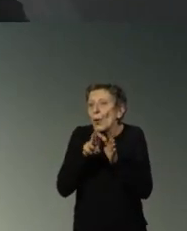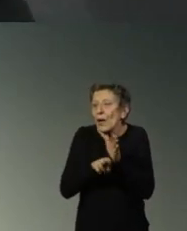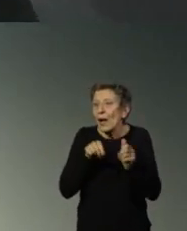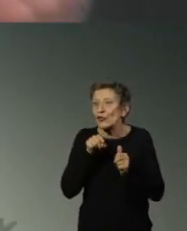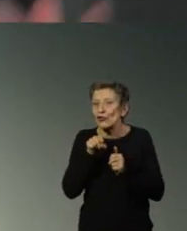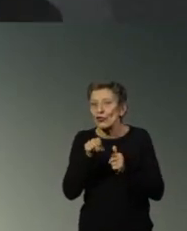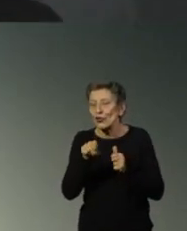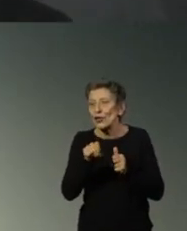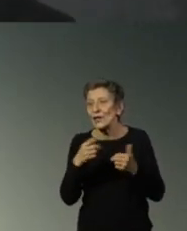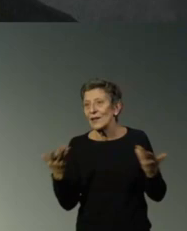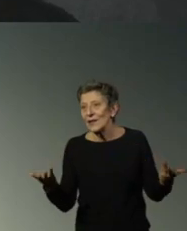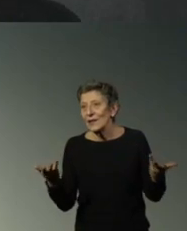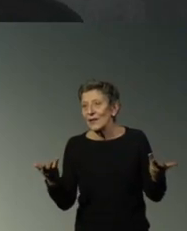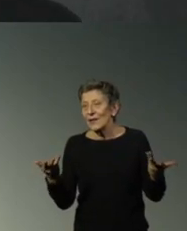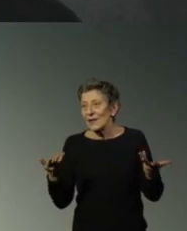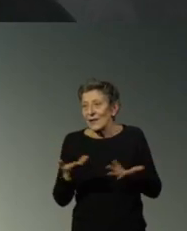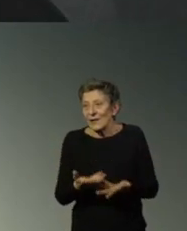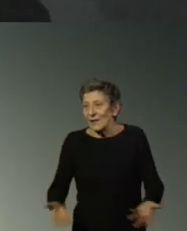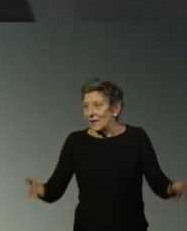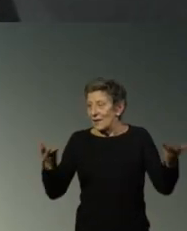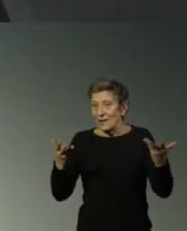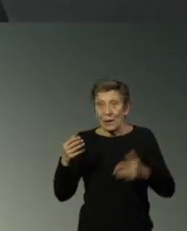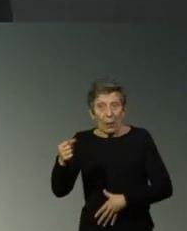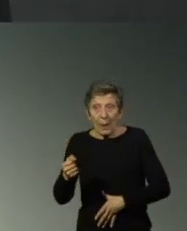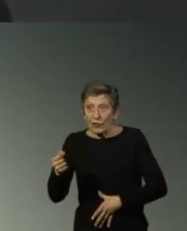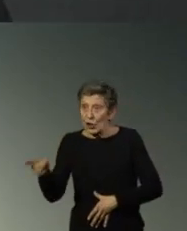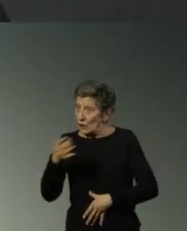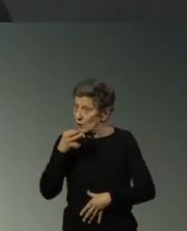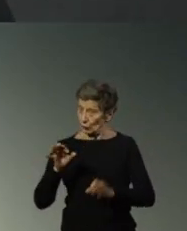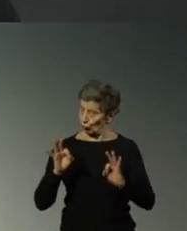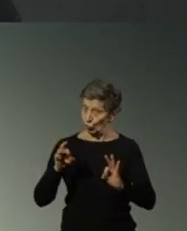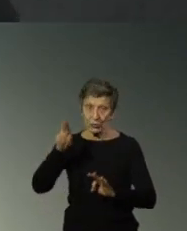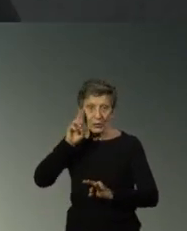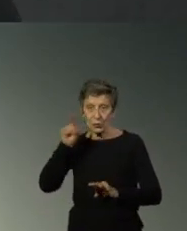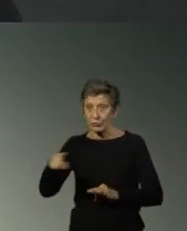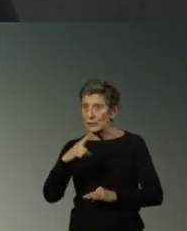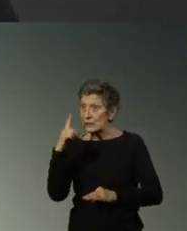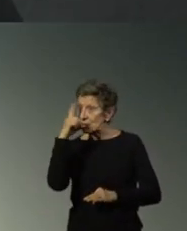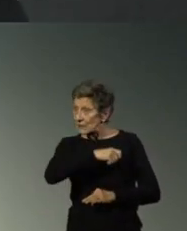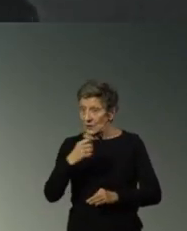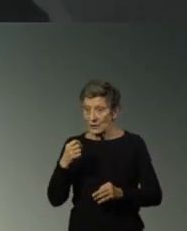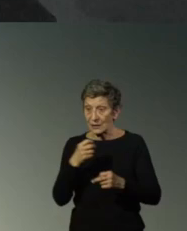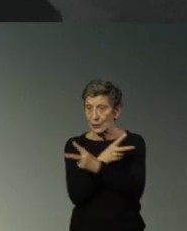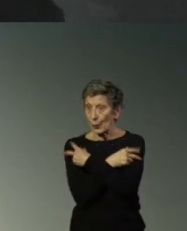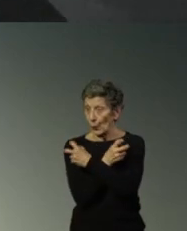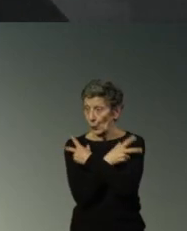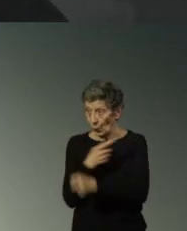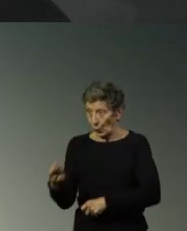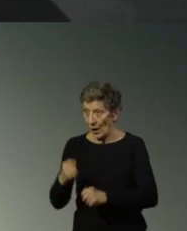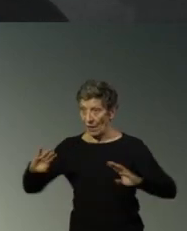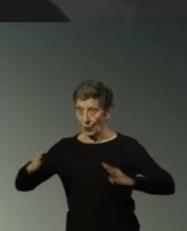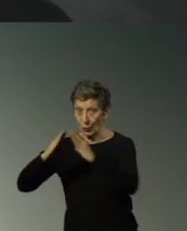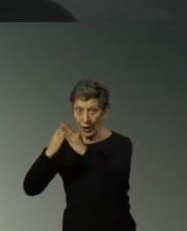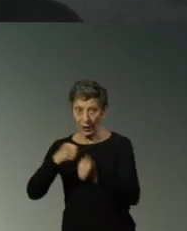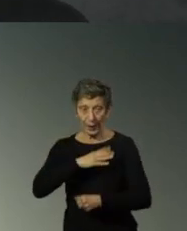assez basiques, de mon point de vue, des bergers qui disent, à juste titre, c'est très difficile d'élever des moutons dans la montagne quand il y a des loups, et techniquement, c'est